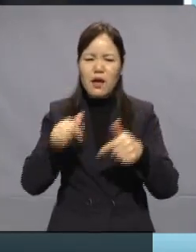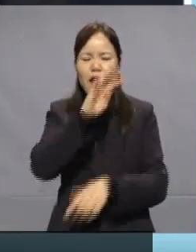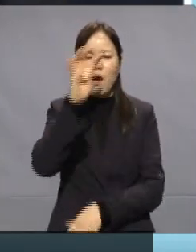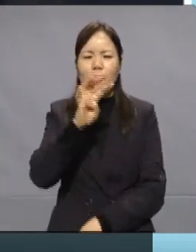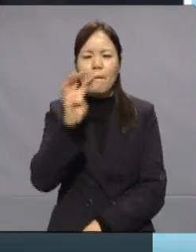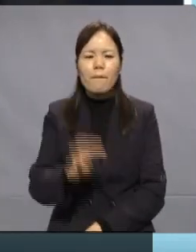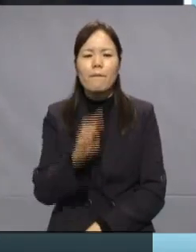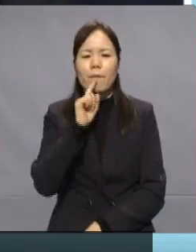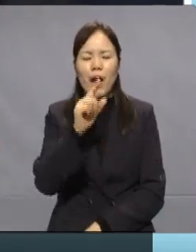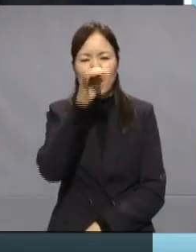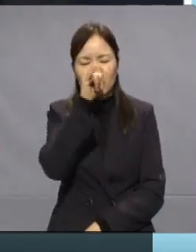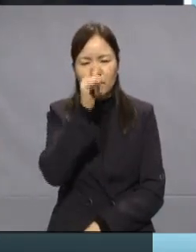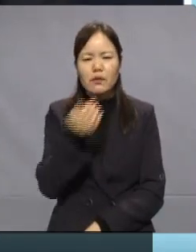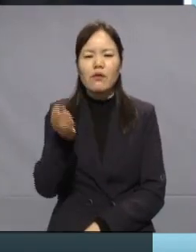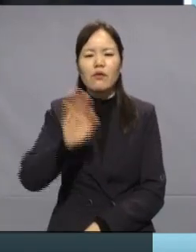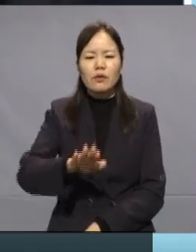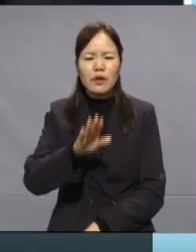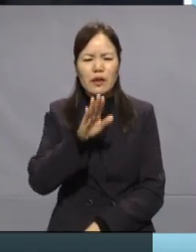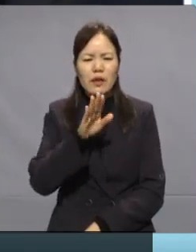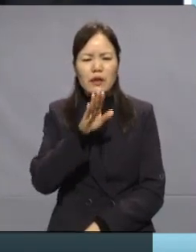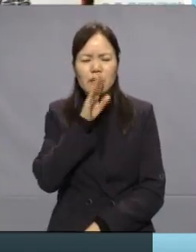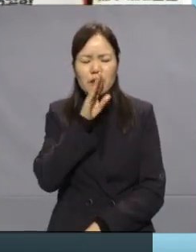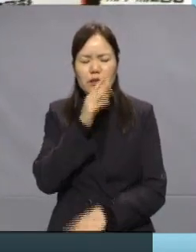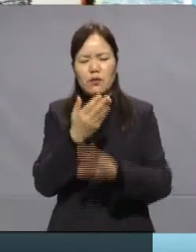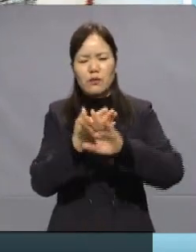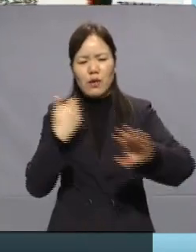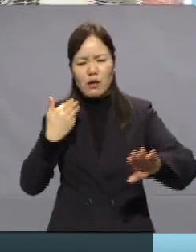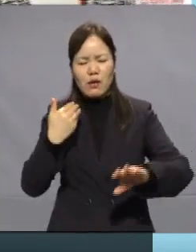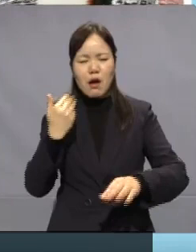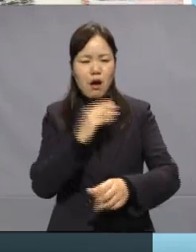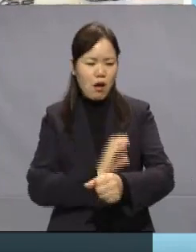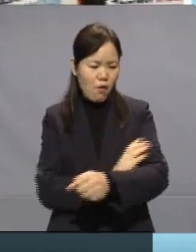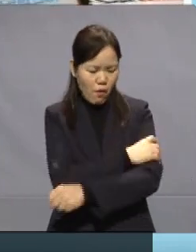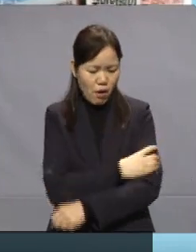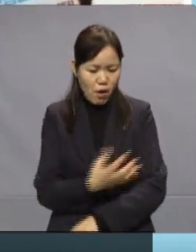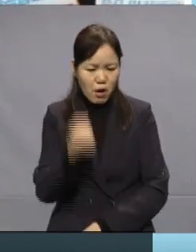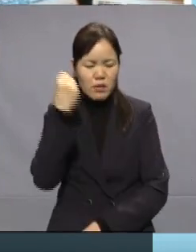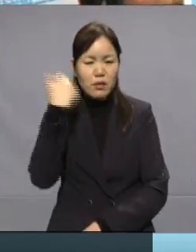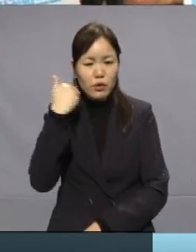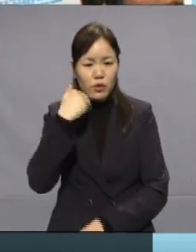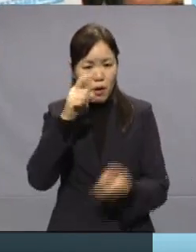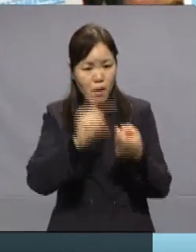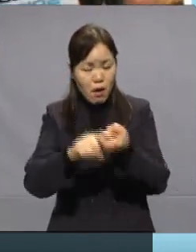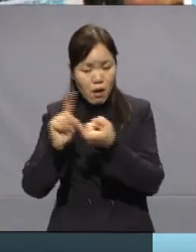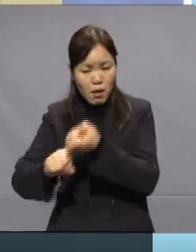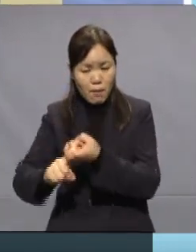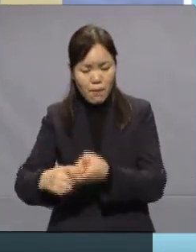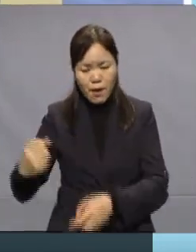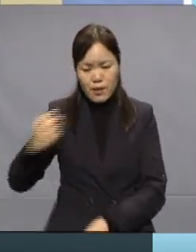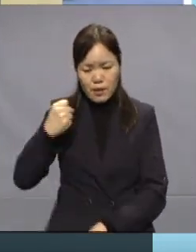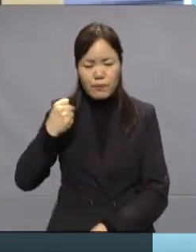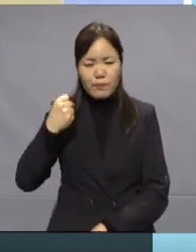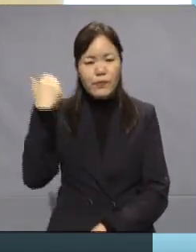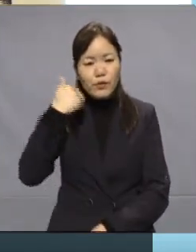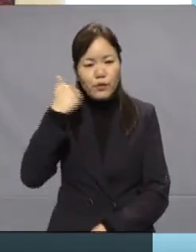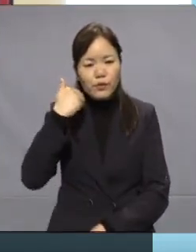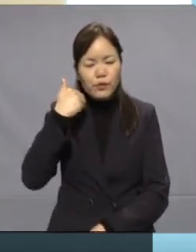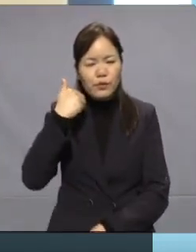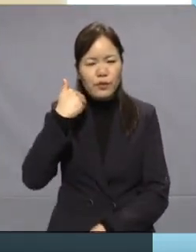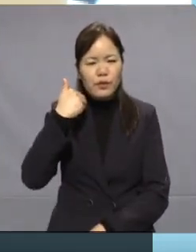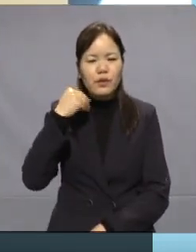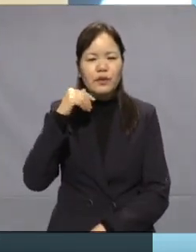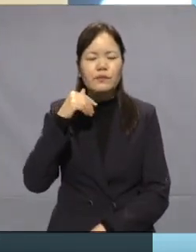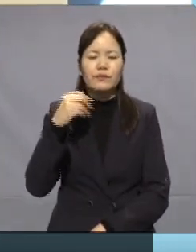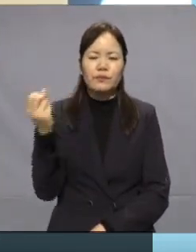반복되는 얘긴데 실제로는 그렇지 않다는 거죠 누가 권력을 장악하고 있는가 어느 계파가 더 큰 힘을 장악하고 있는 가지고